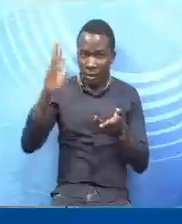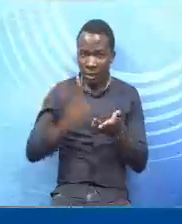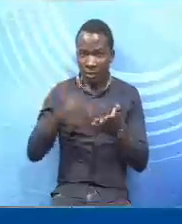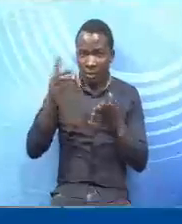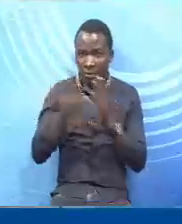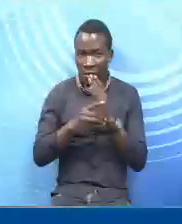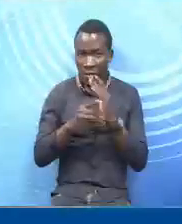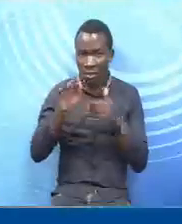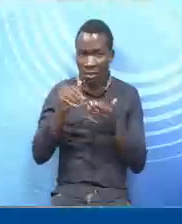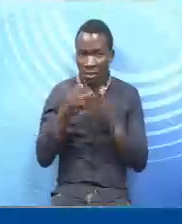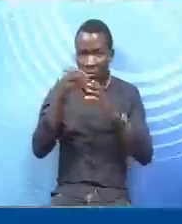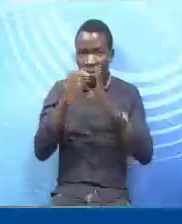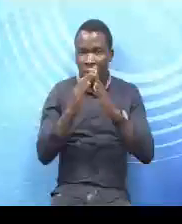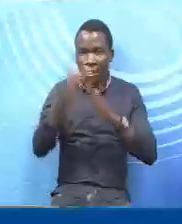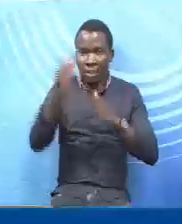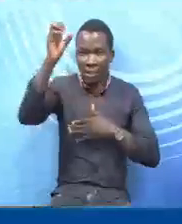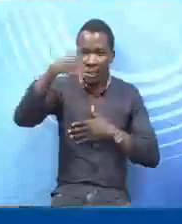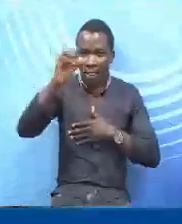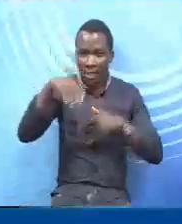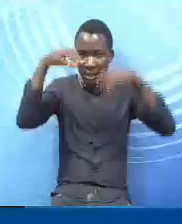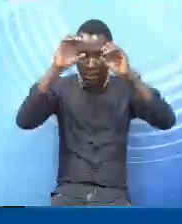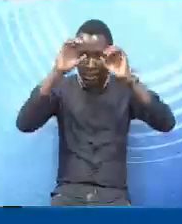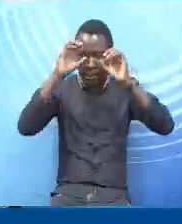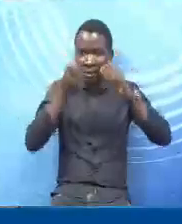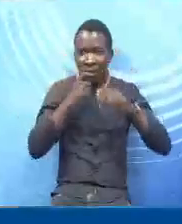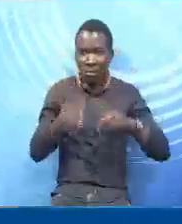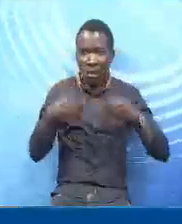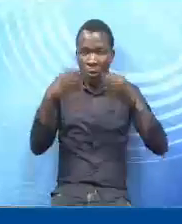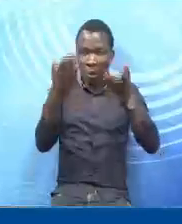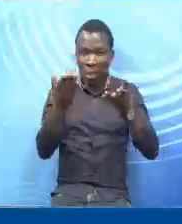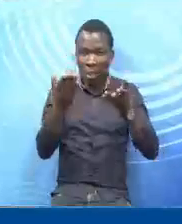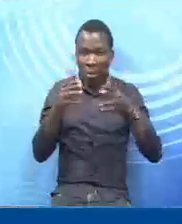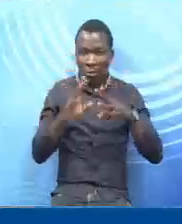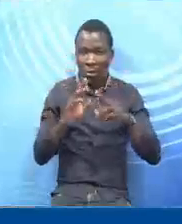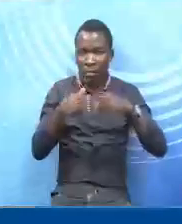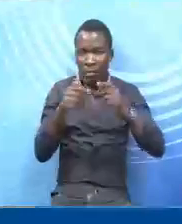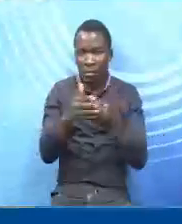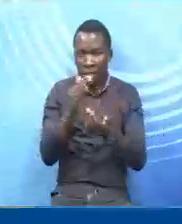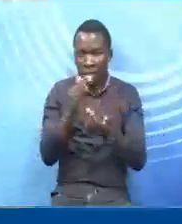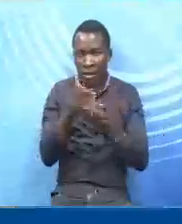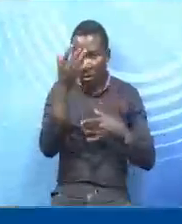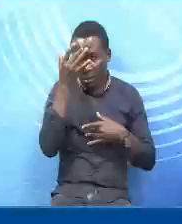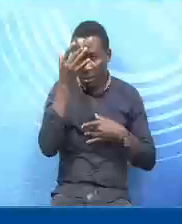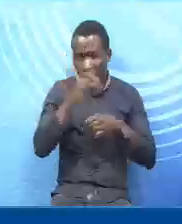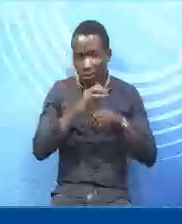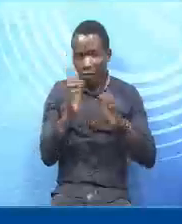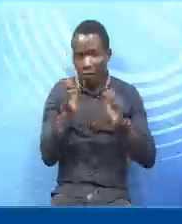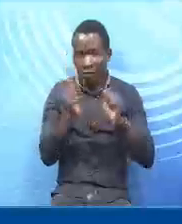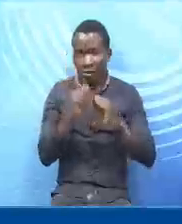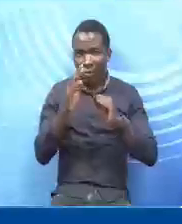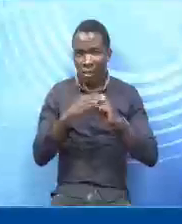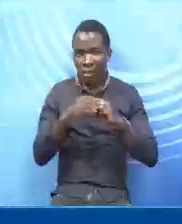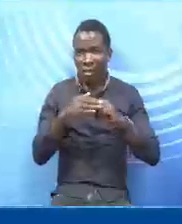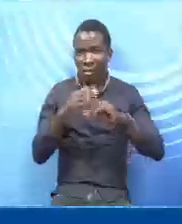turere twose tugize umujyi wa Kigali ibi bipimo bigomba gutangwa mu rwego rwo gukomeza kwita ku barwayi b'icyorezo cya COVID-19 ndetse